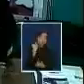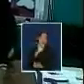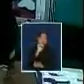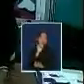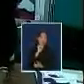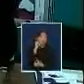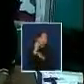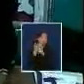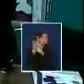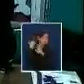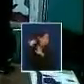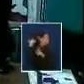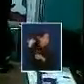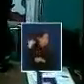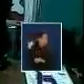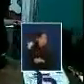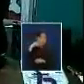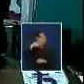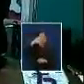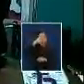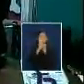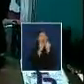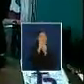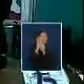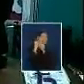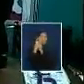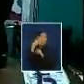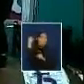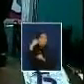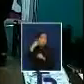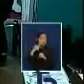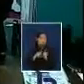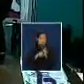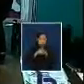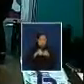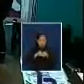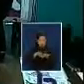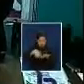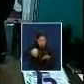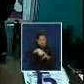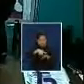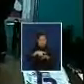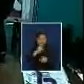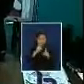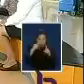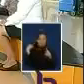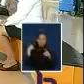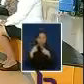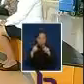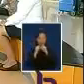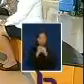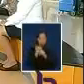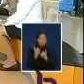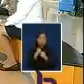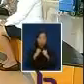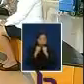ในช่วงที่ผ่านมาจะมีโรคนี้ทุกปีป่วยตายทุกปีนะแต่ปีนี้ยืนยันว่าเราจะพยายามดูให้ดีที่สุดนะครับเพราะว่าไอ้